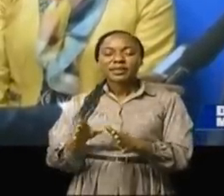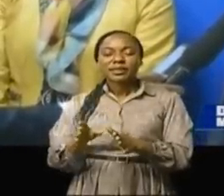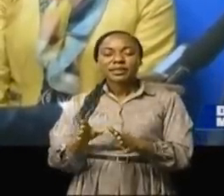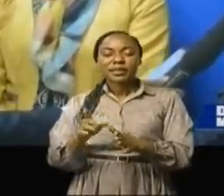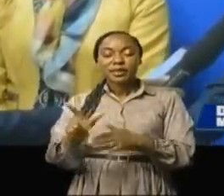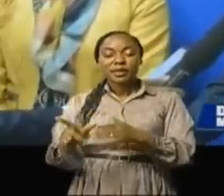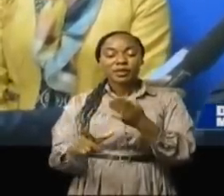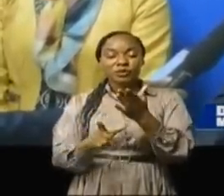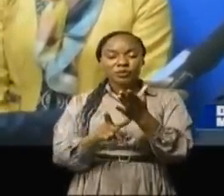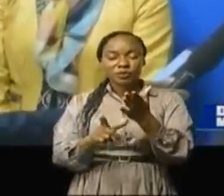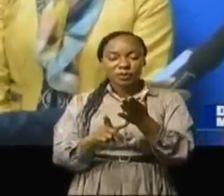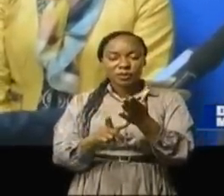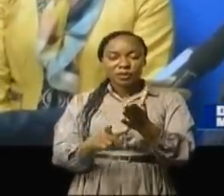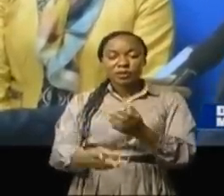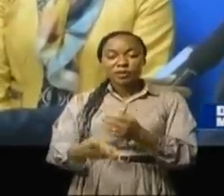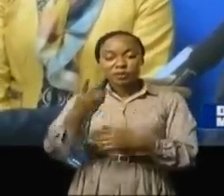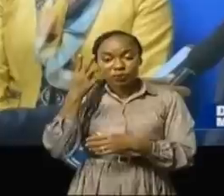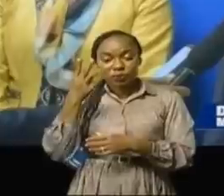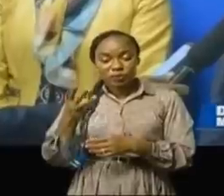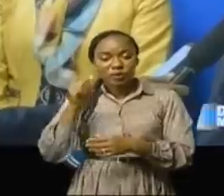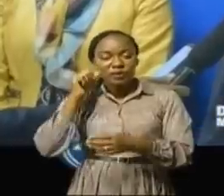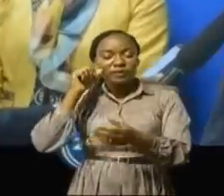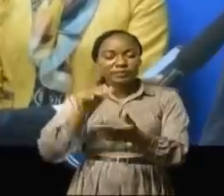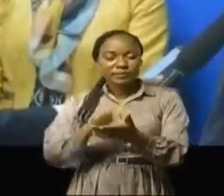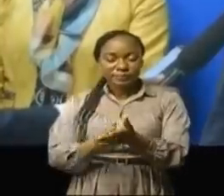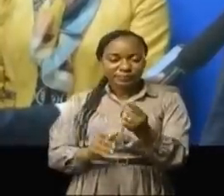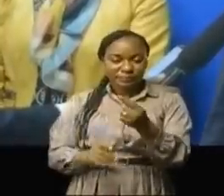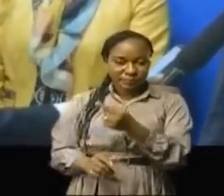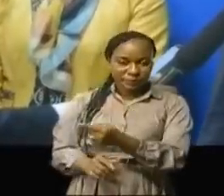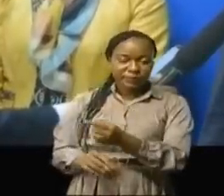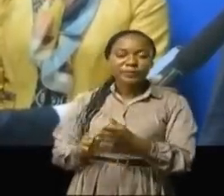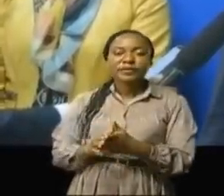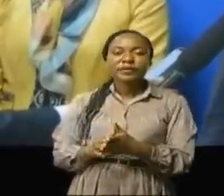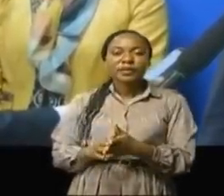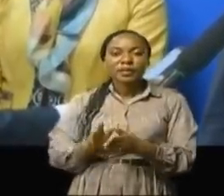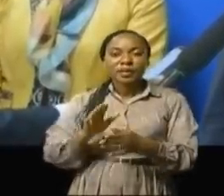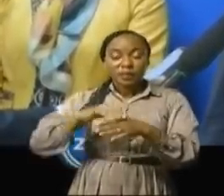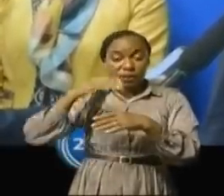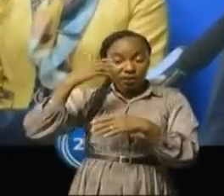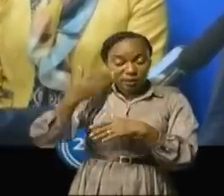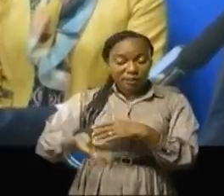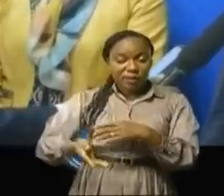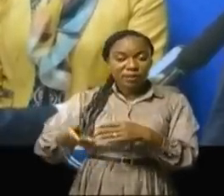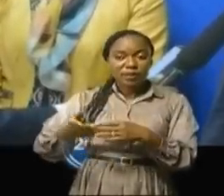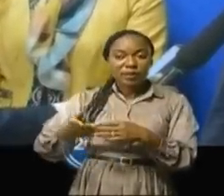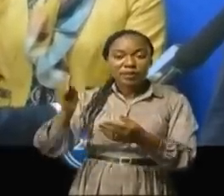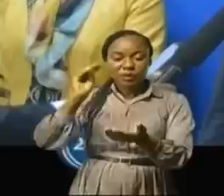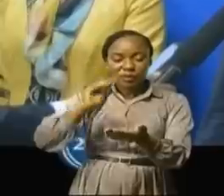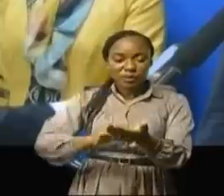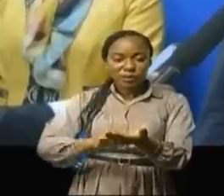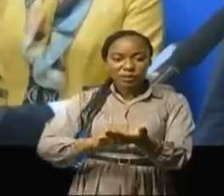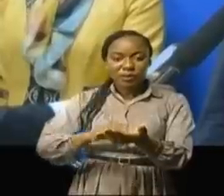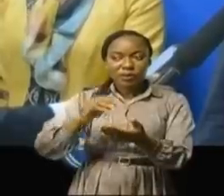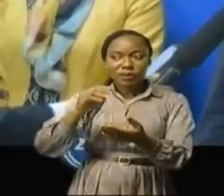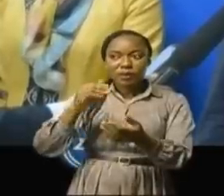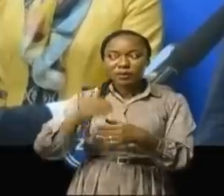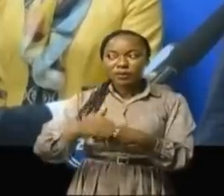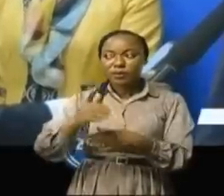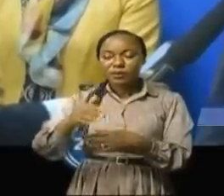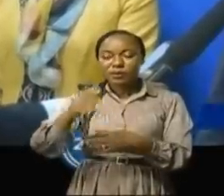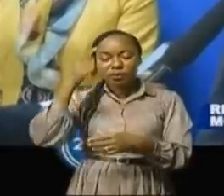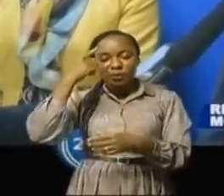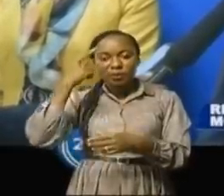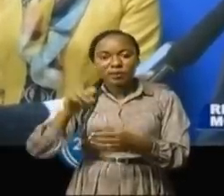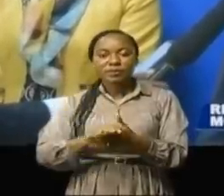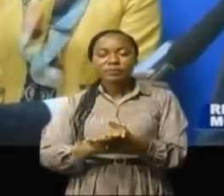République. Trois femmes et après-demain, elles vont se rendre à Gaborone au Botswana